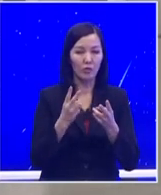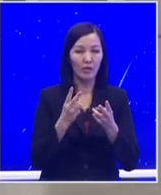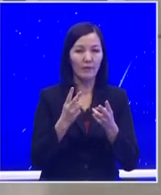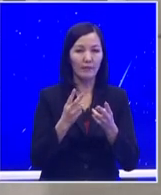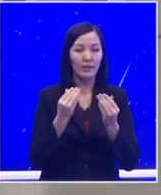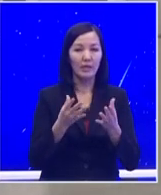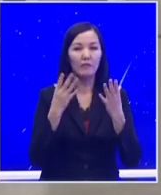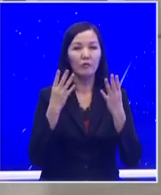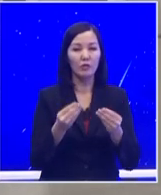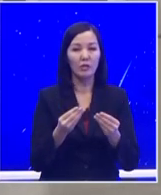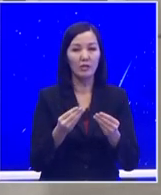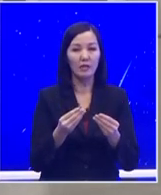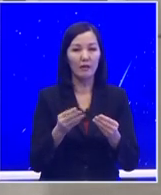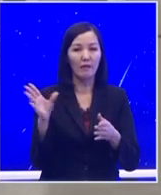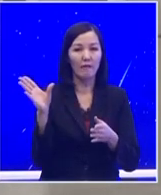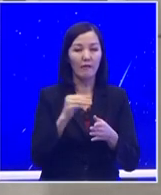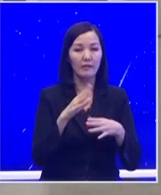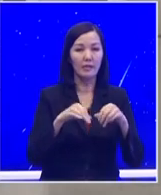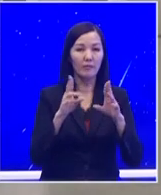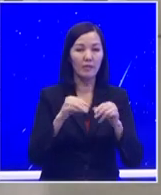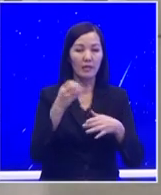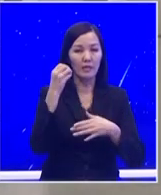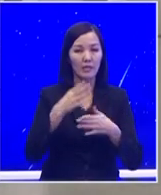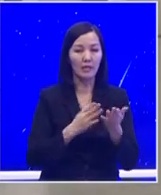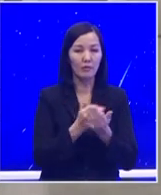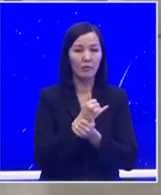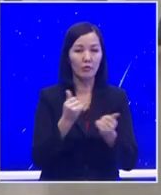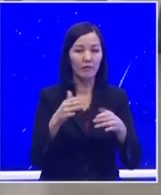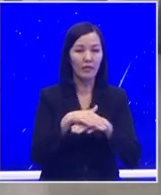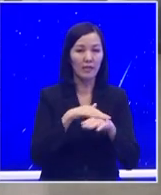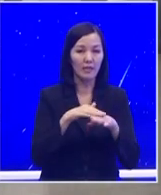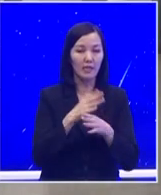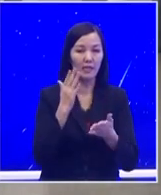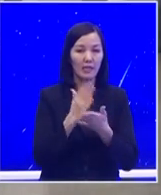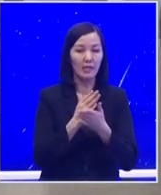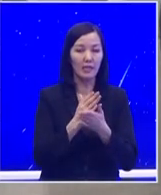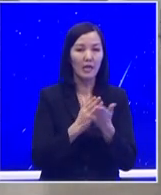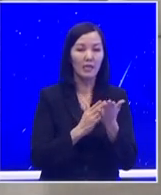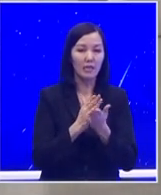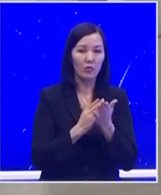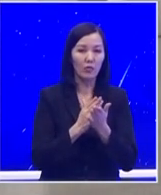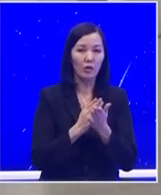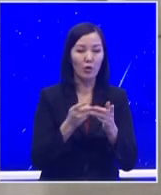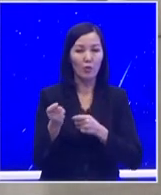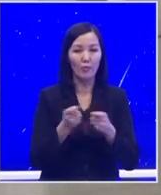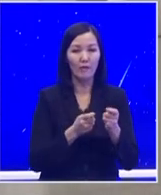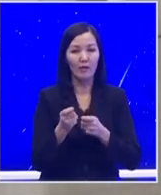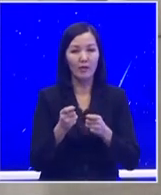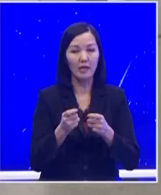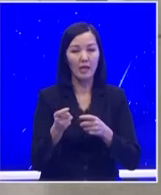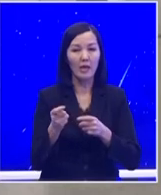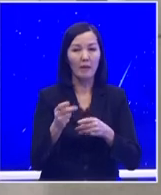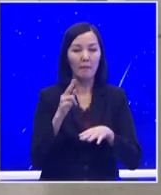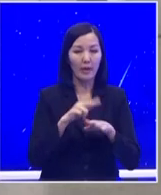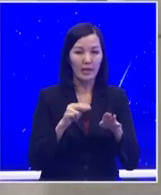На сегодняшний день во всех специализированных центрах обслуживания населения находятся сотрудники Управления административной